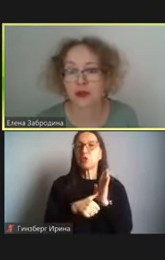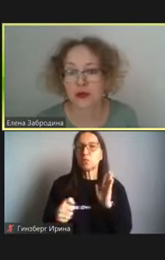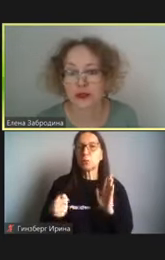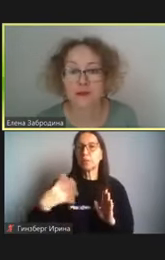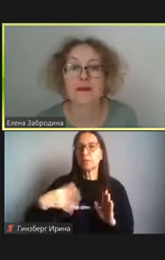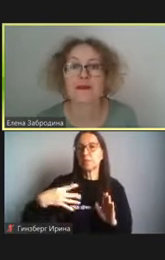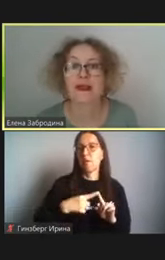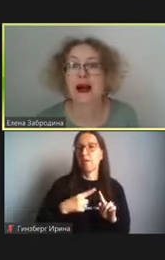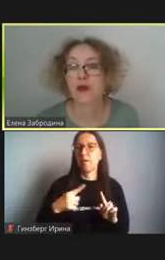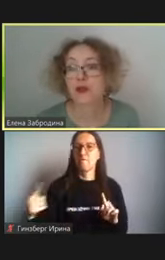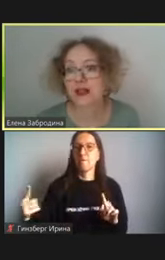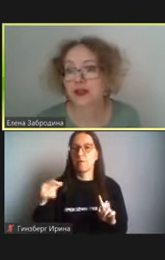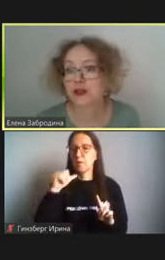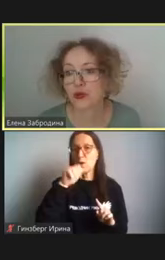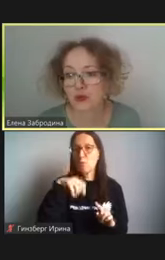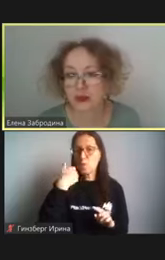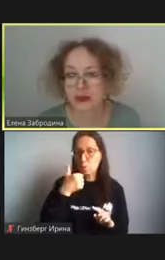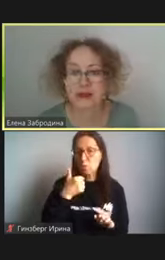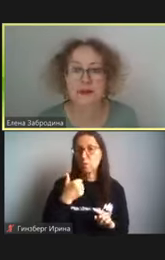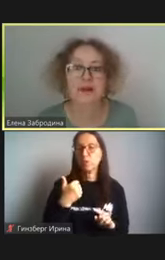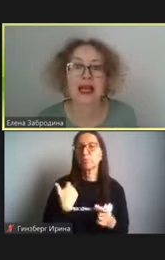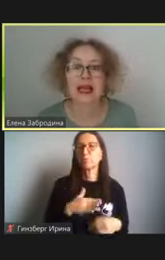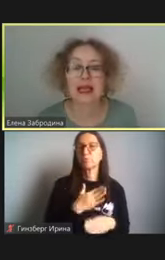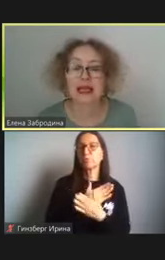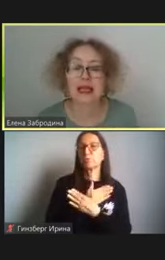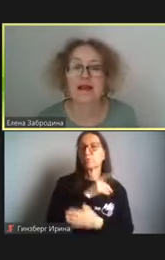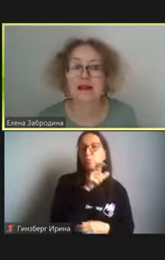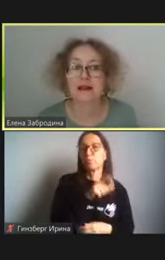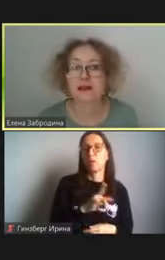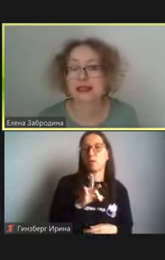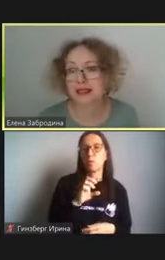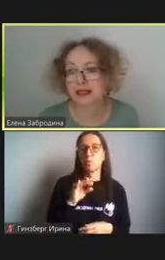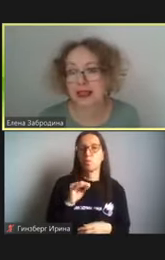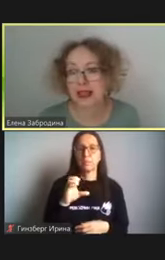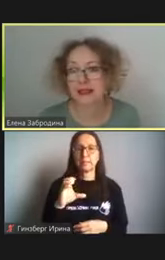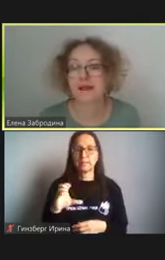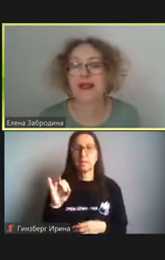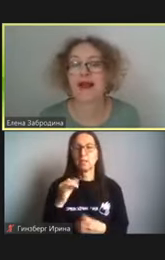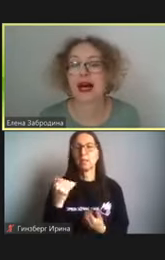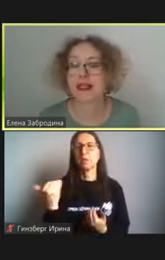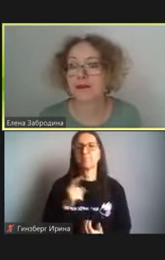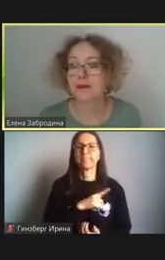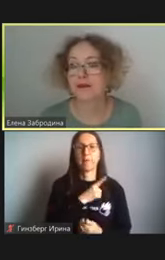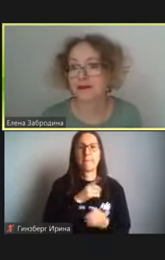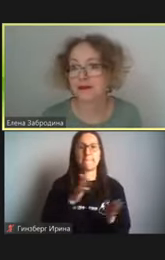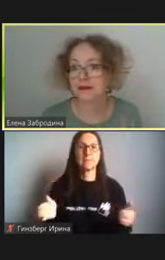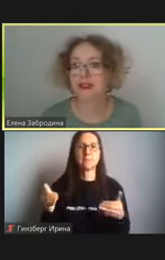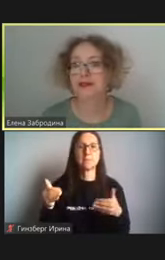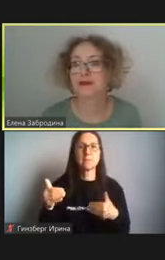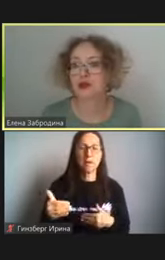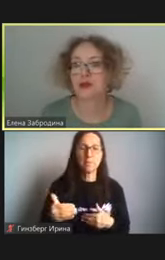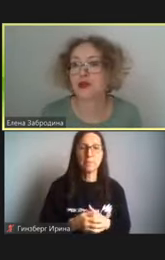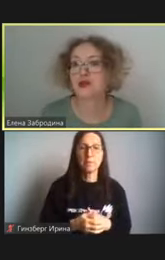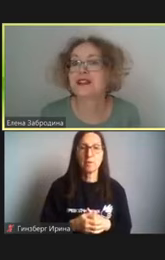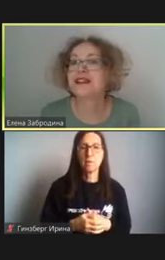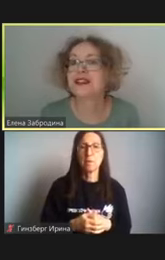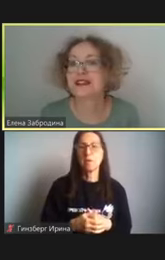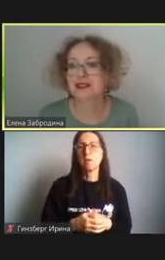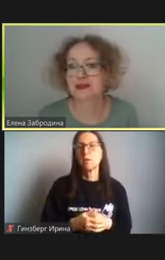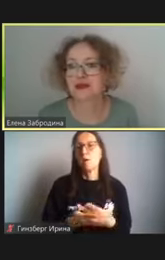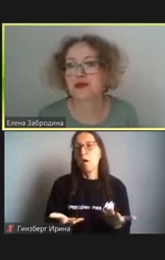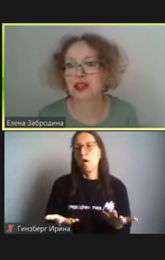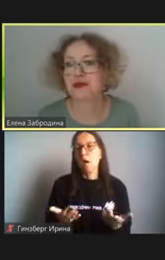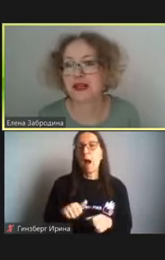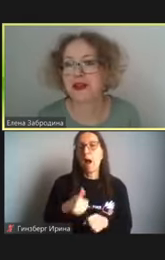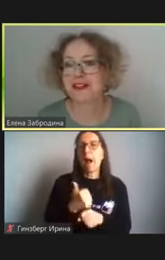1640-е годы. Умирает Рубенс, и мастерская, она, собственно,